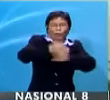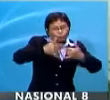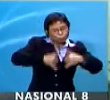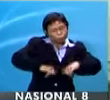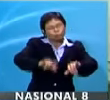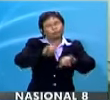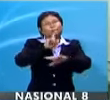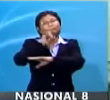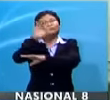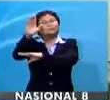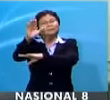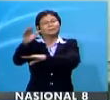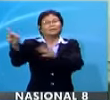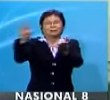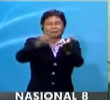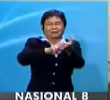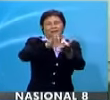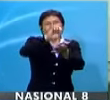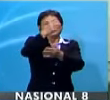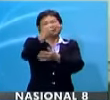terjamin shudin